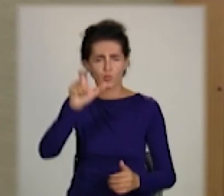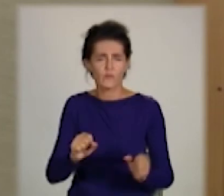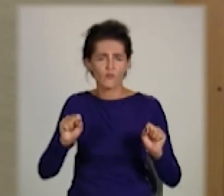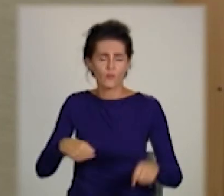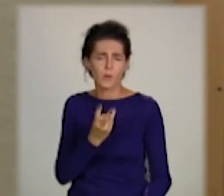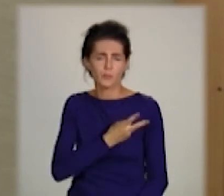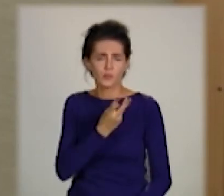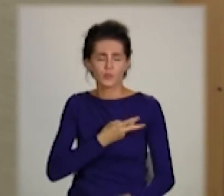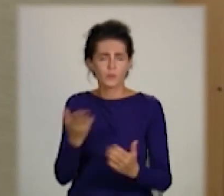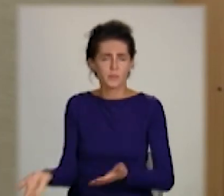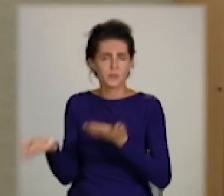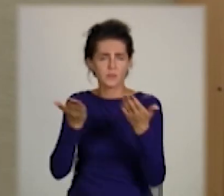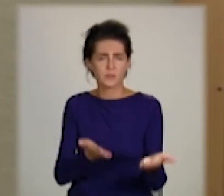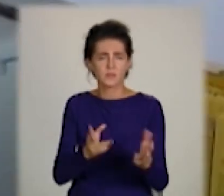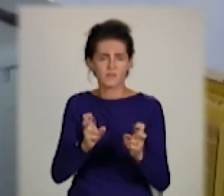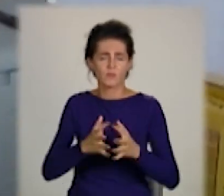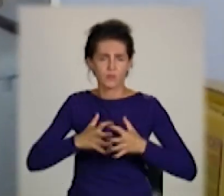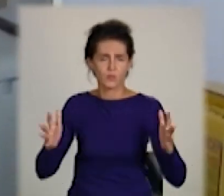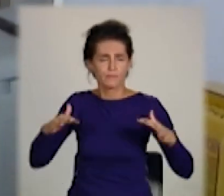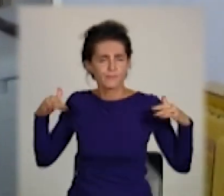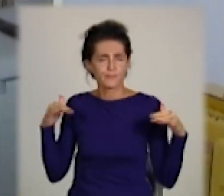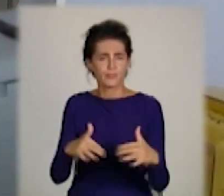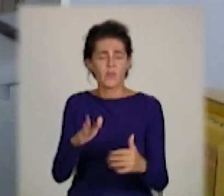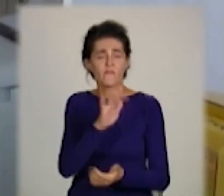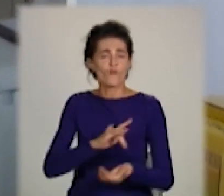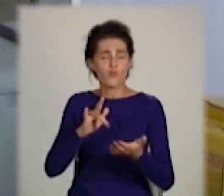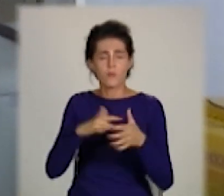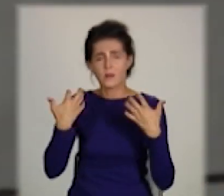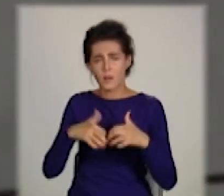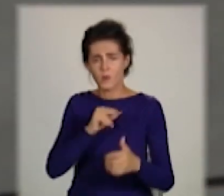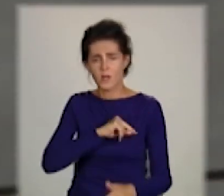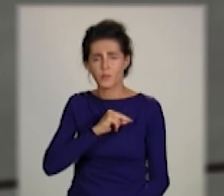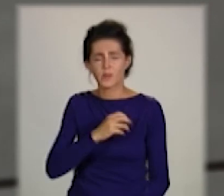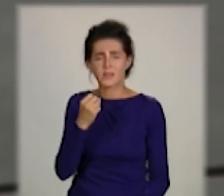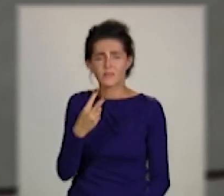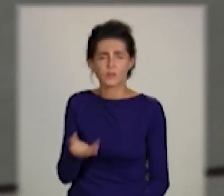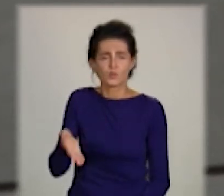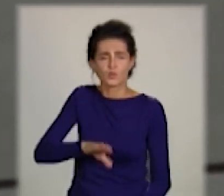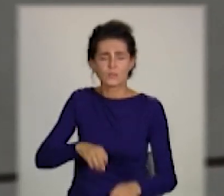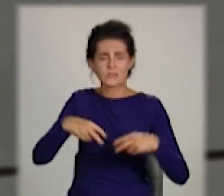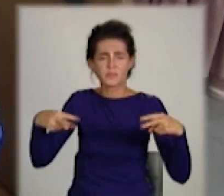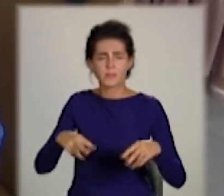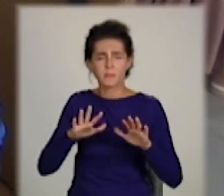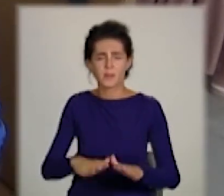є бажаючі, це дуже велика потужність. Нині у Краматорську працює 12 стаціонарних